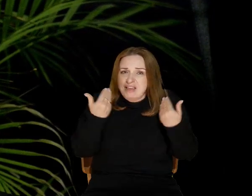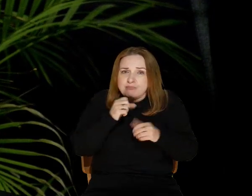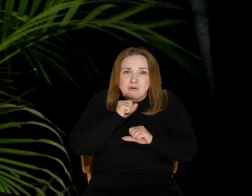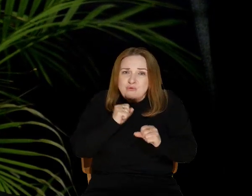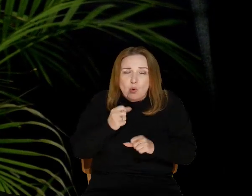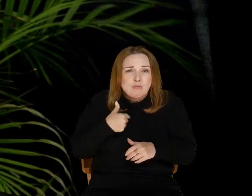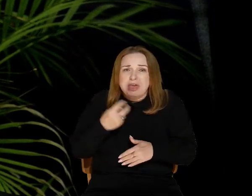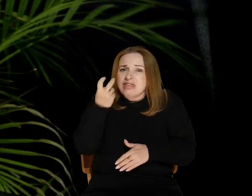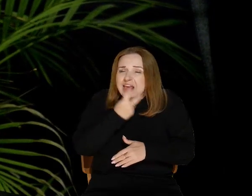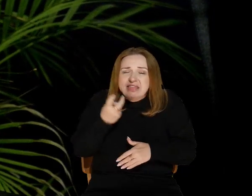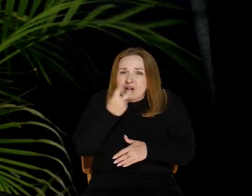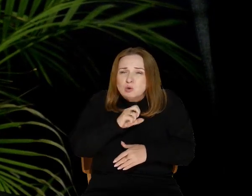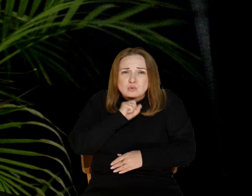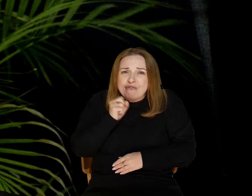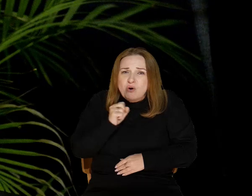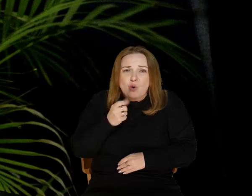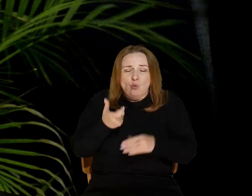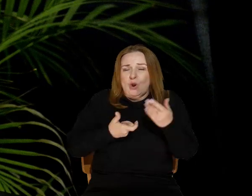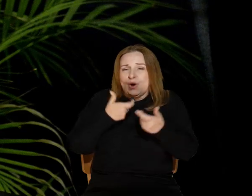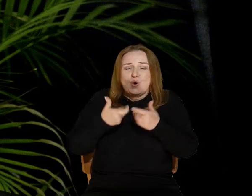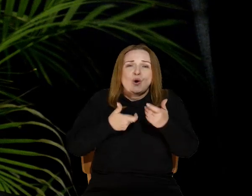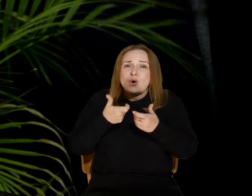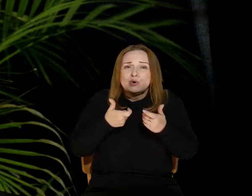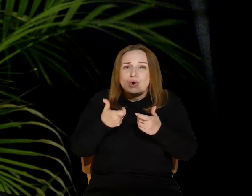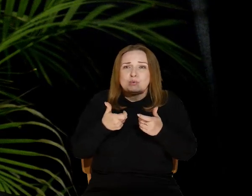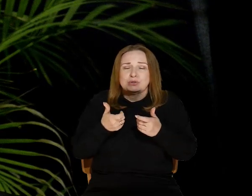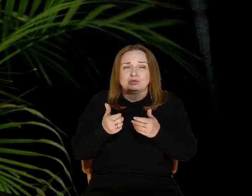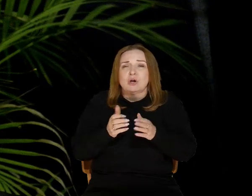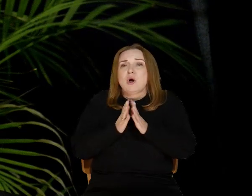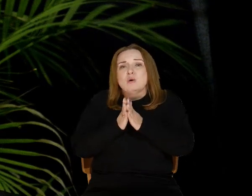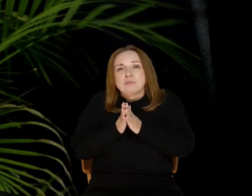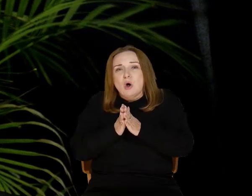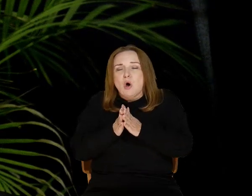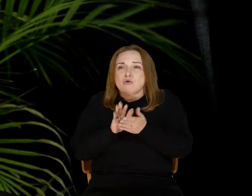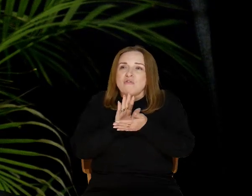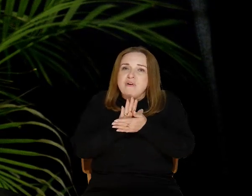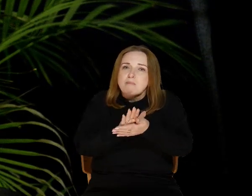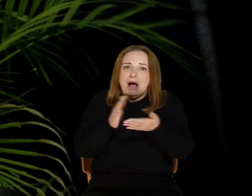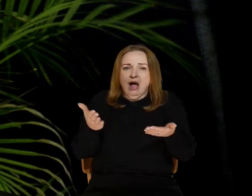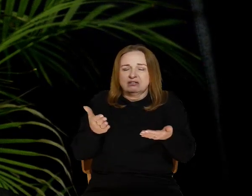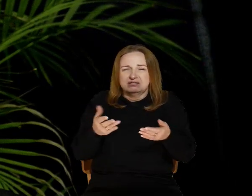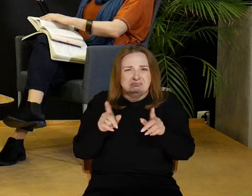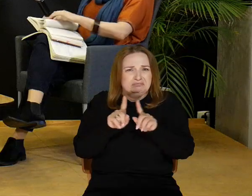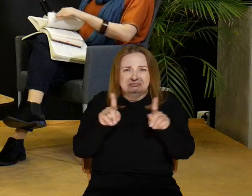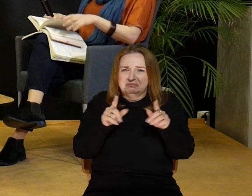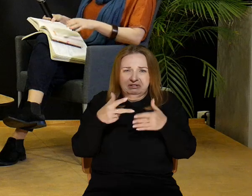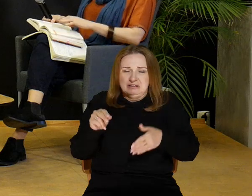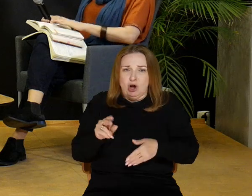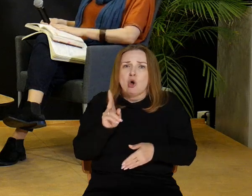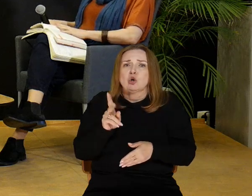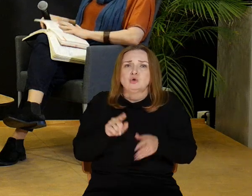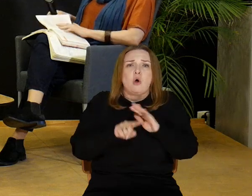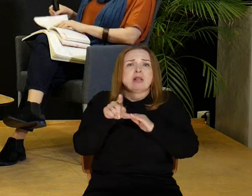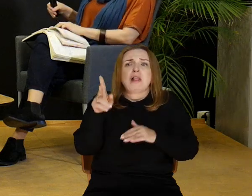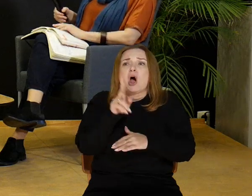nie interesuje mnie jakieś tam, nie wiem, proszenie o wybaczenie. Nie wiem, kto kogo miałby